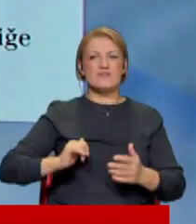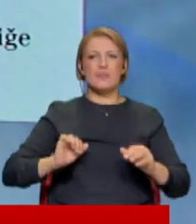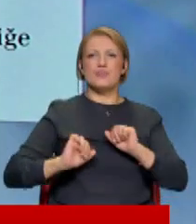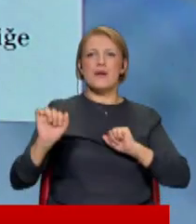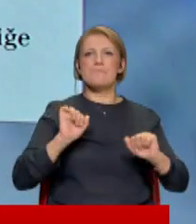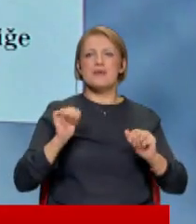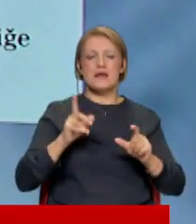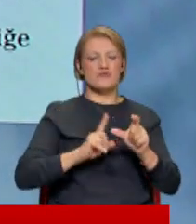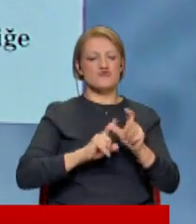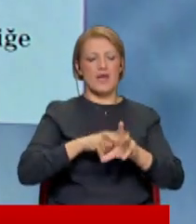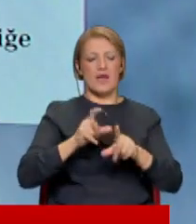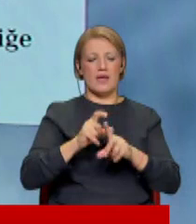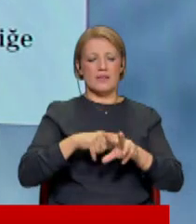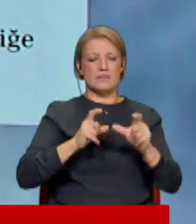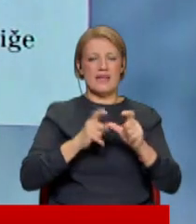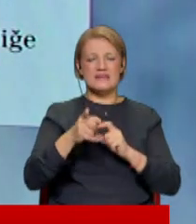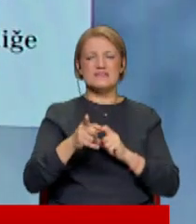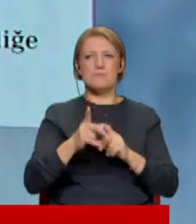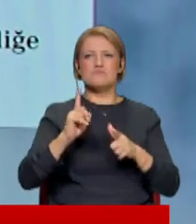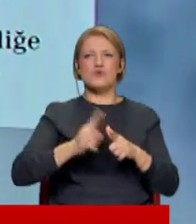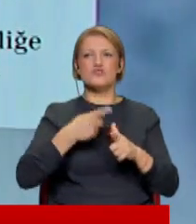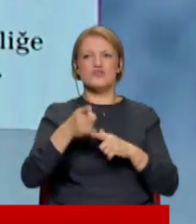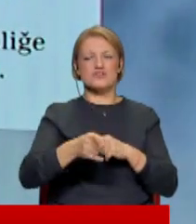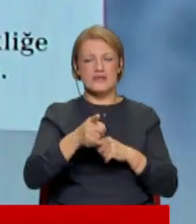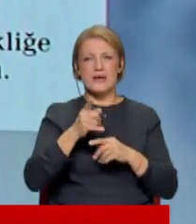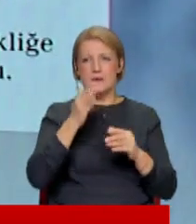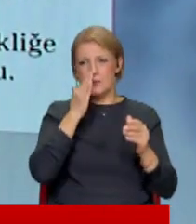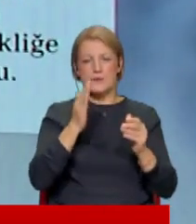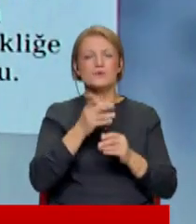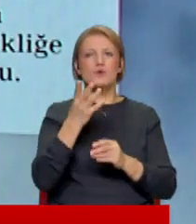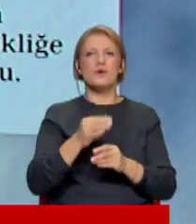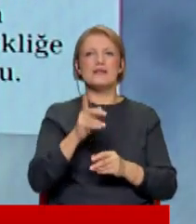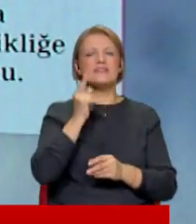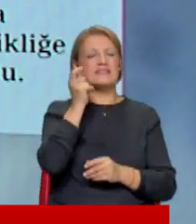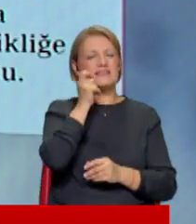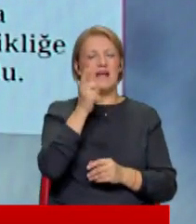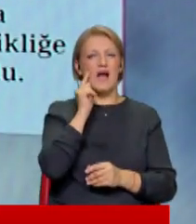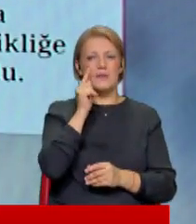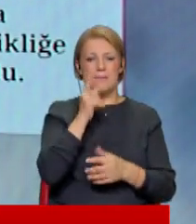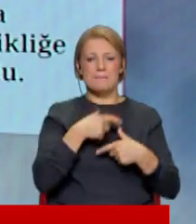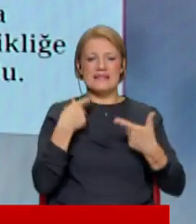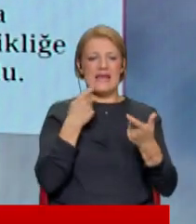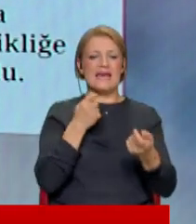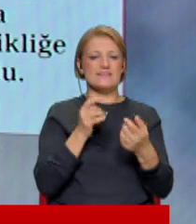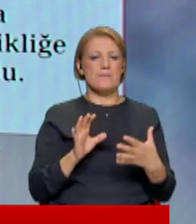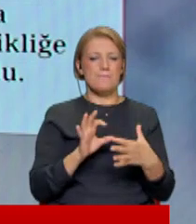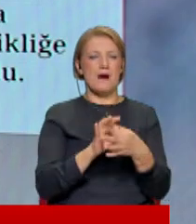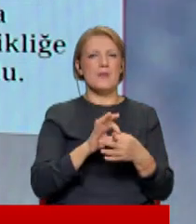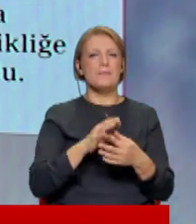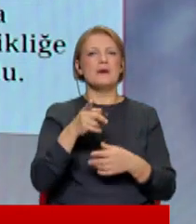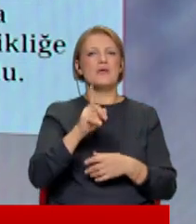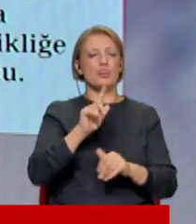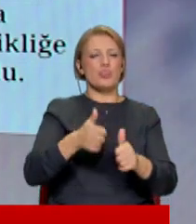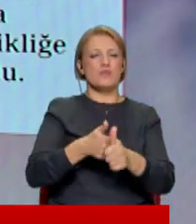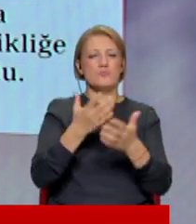tepki çeken çedes projesiyle laikliğe aykırı bulmadı Din adamlarının milli eğitime bağlı okullarda manevi Danışman